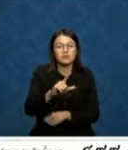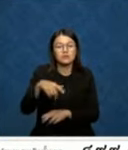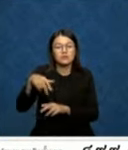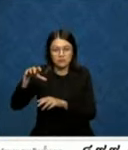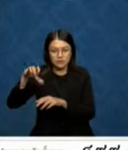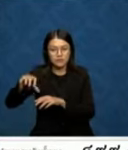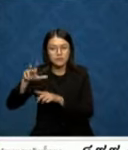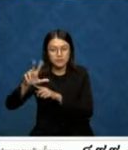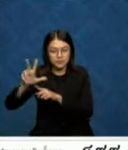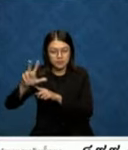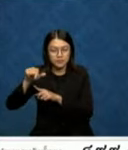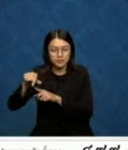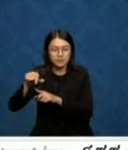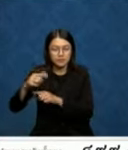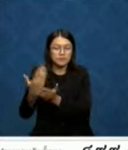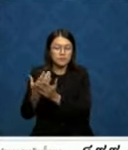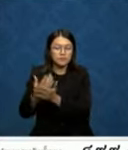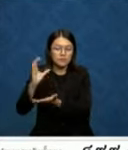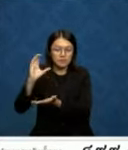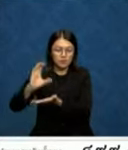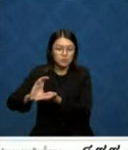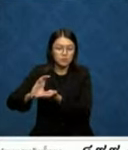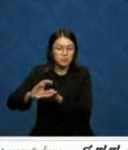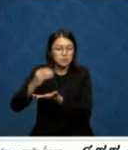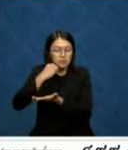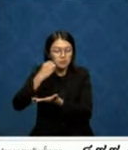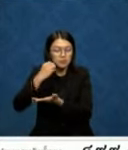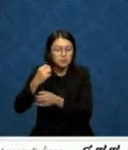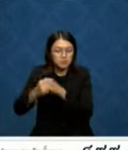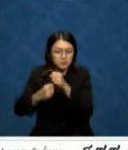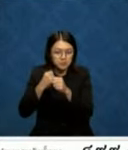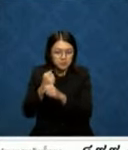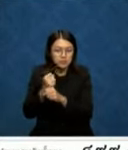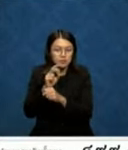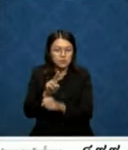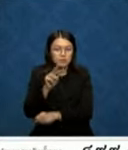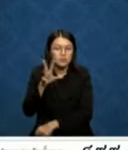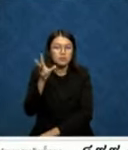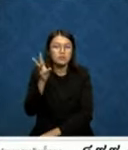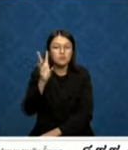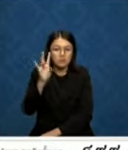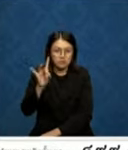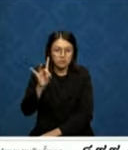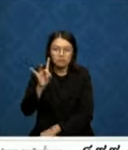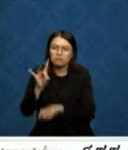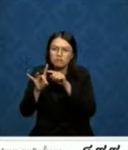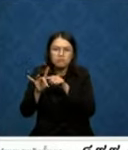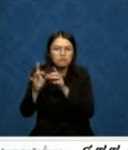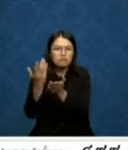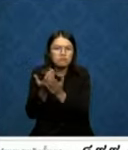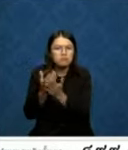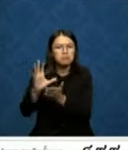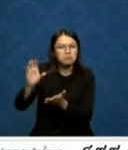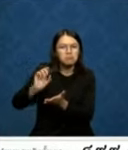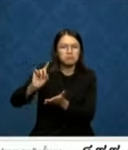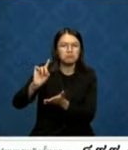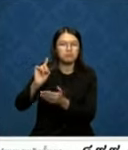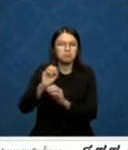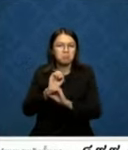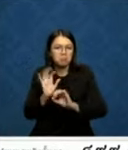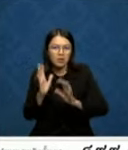3จากงบประมาณปกติปี68โดยไม่บอกที่มาอย่างชัดเจนเ